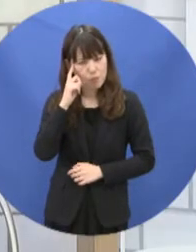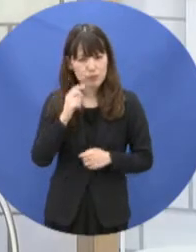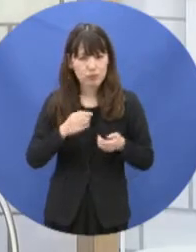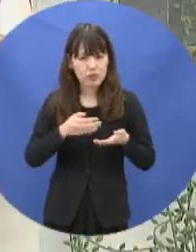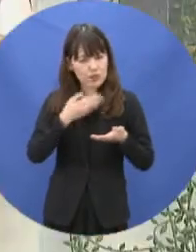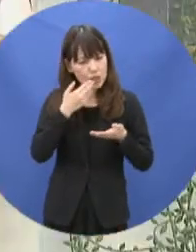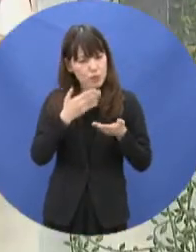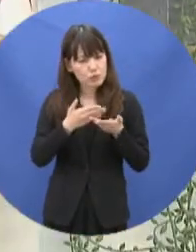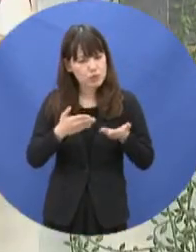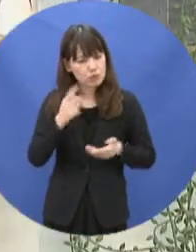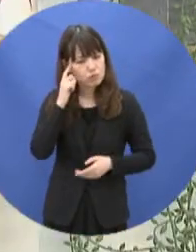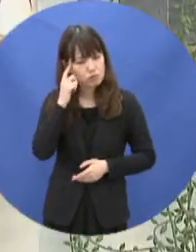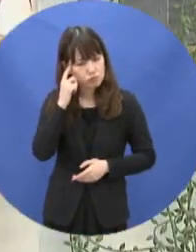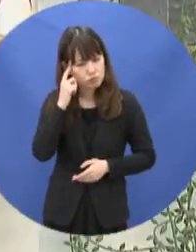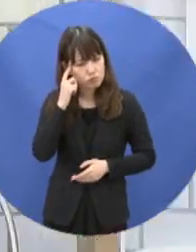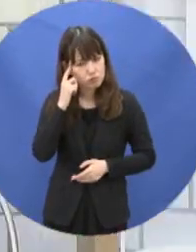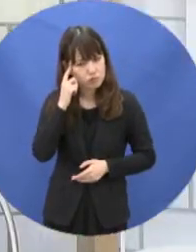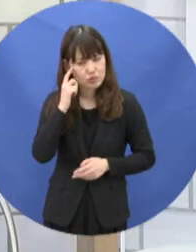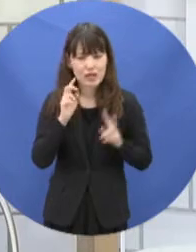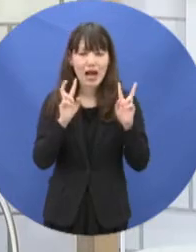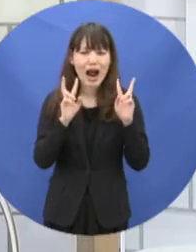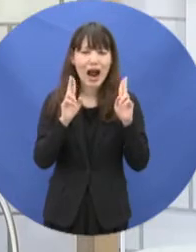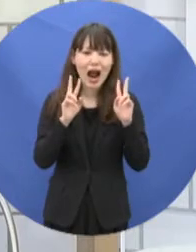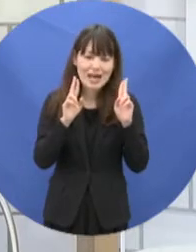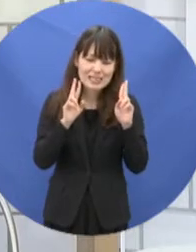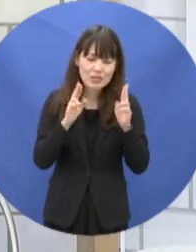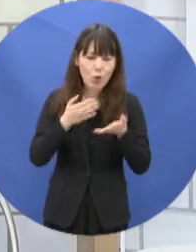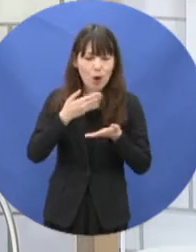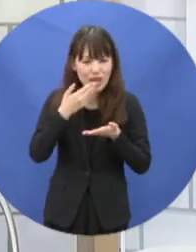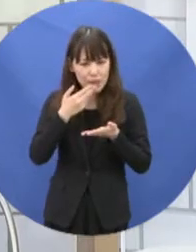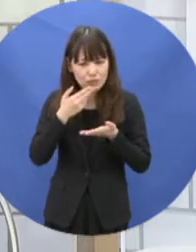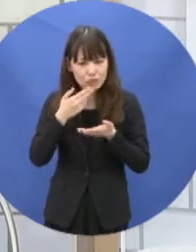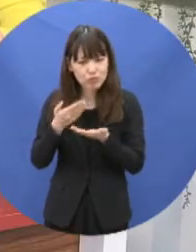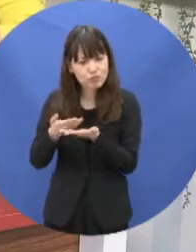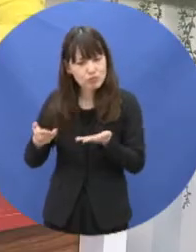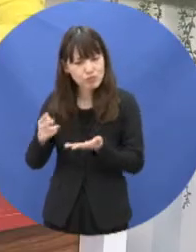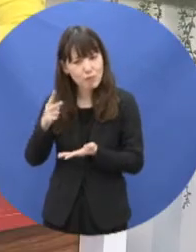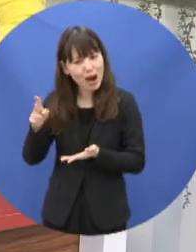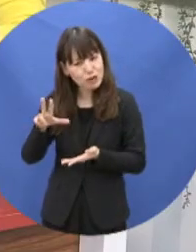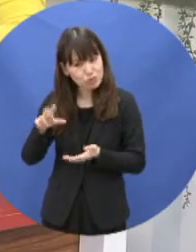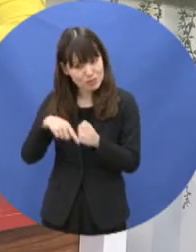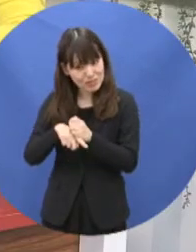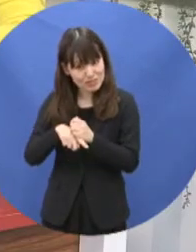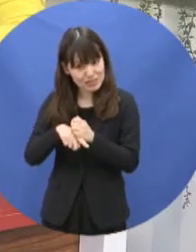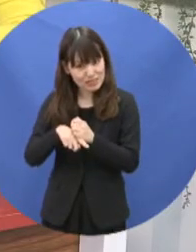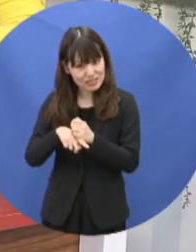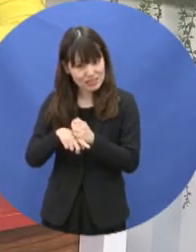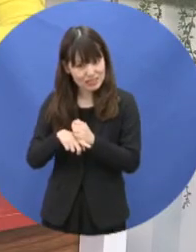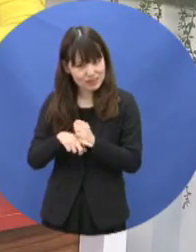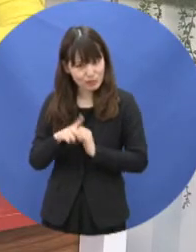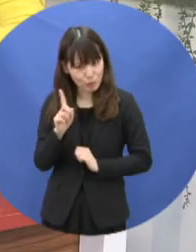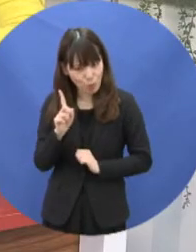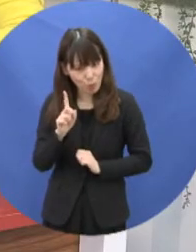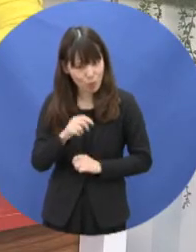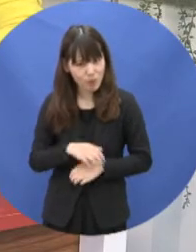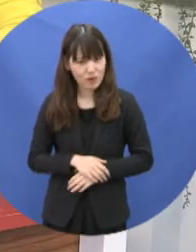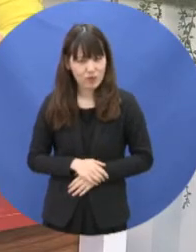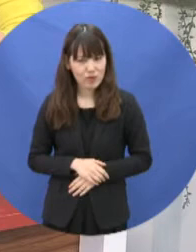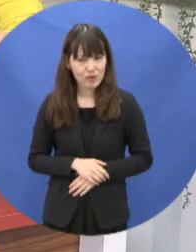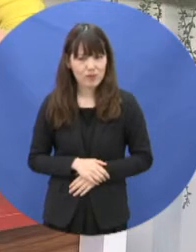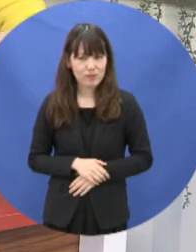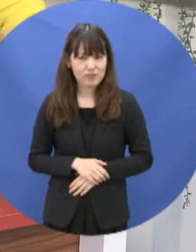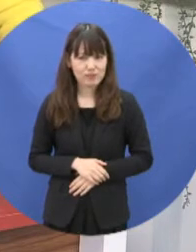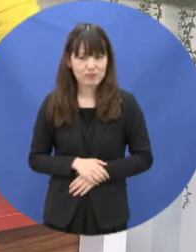ですよね、 はい、 だからカニを食べるバルやったじゃないですか。 はい、 カニを食べるバルでカーニバル。 お